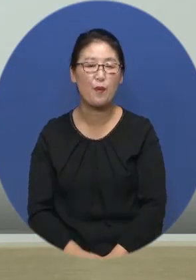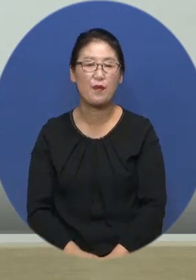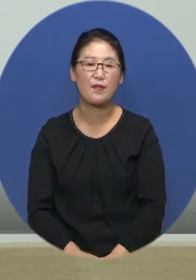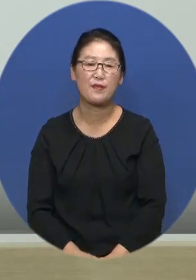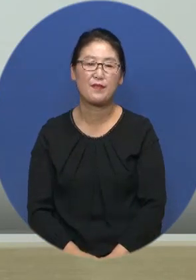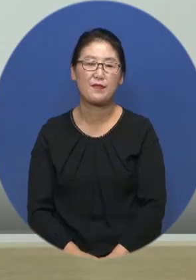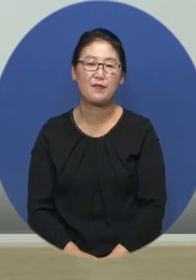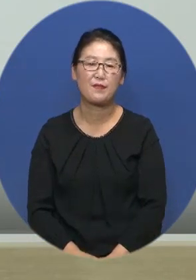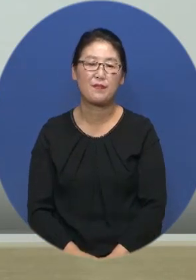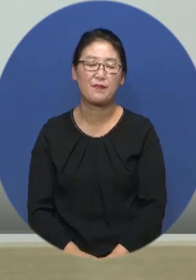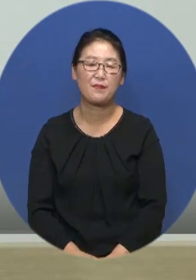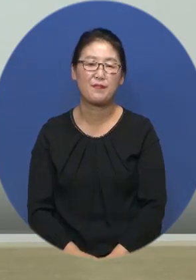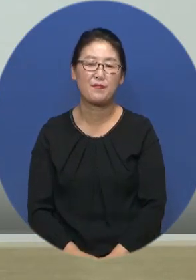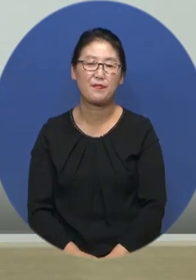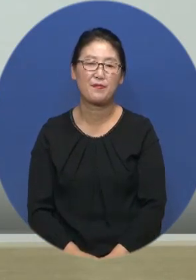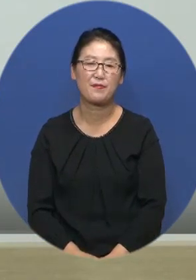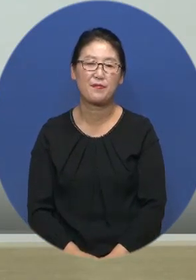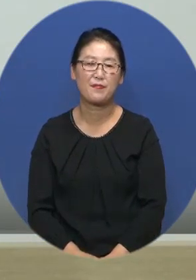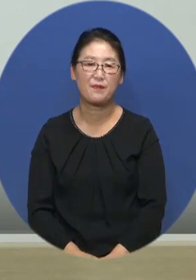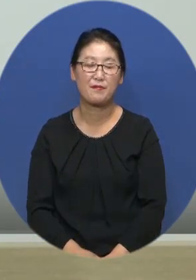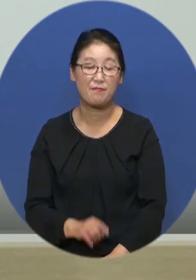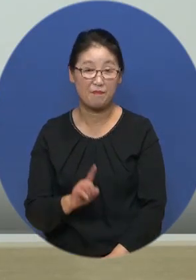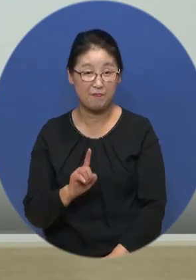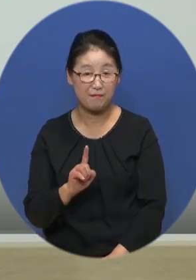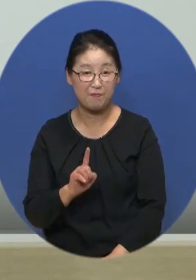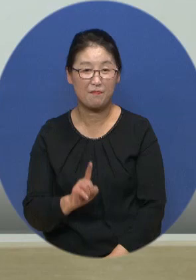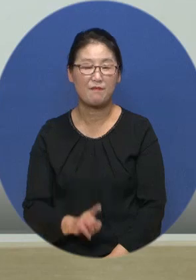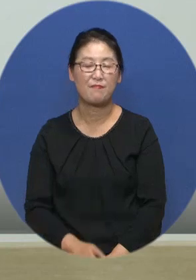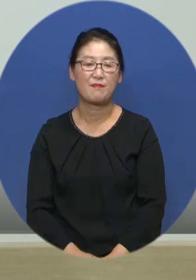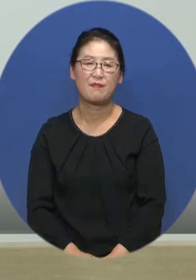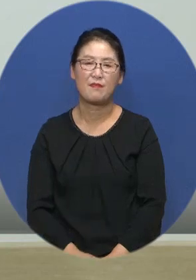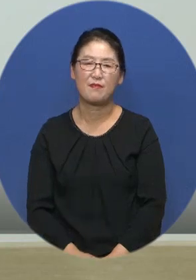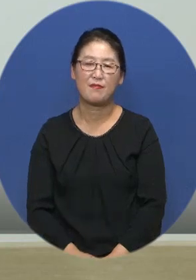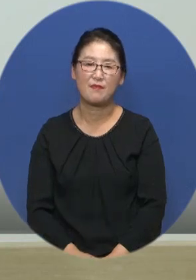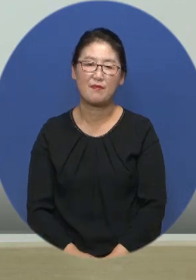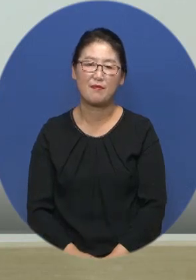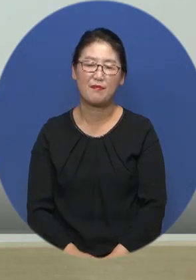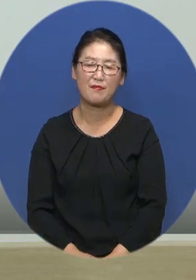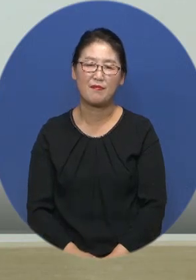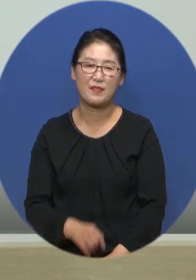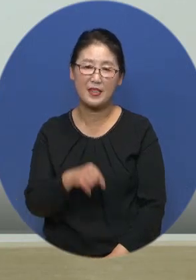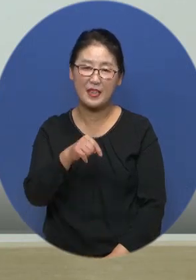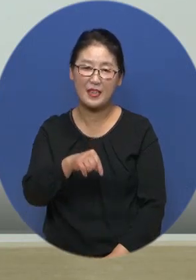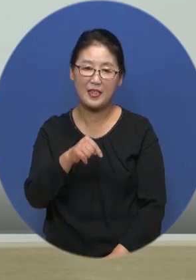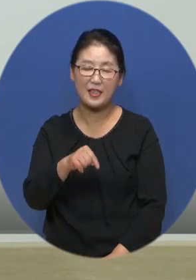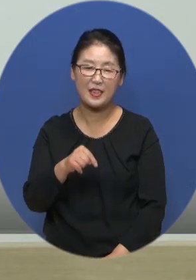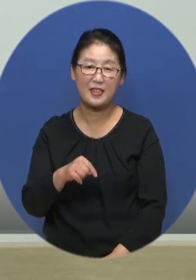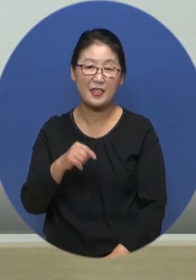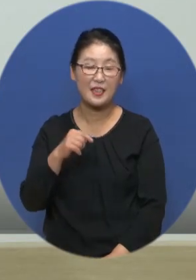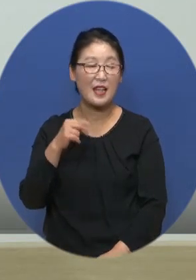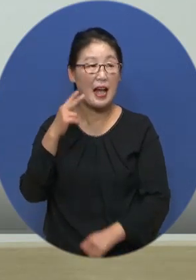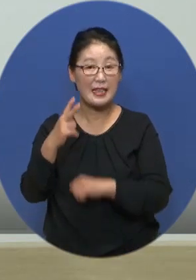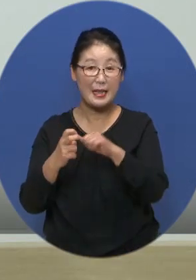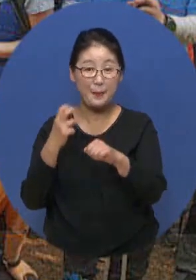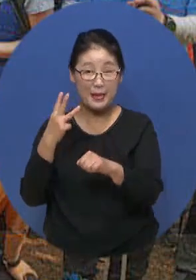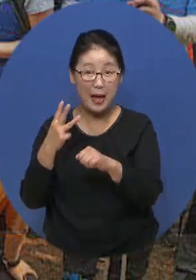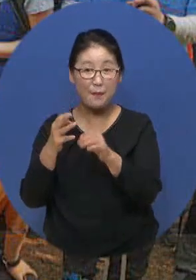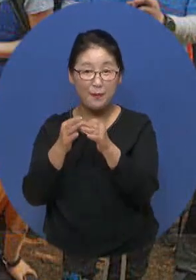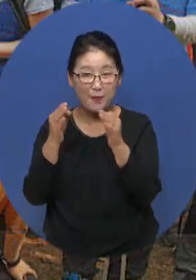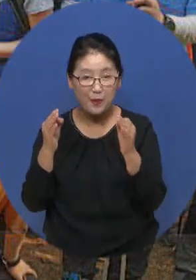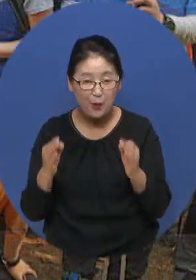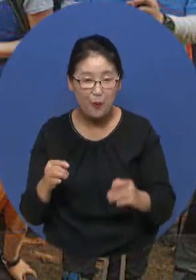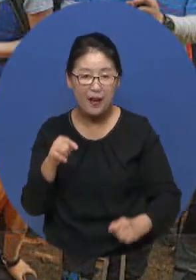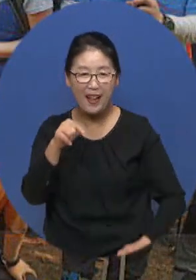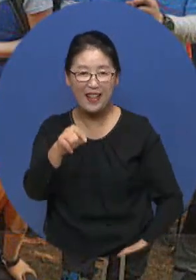장애인 직원을 선발하는 기준은 무엇인지? 우리는 크게 이렇게 보고 있어요. 맨 처음부터 저희가 한 23년 동안 아이들을 데리고 산에 다녔는데요. 거기 산에